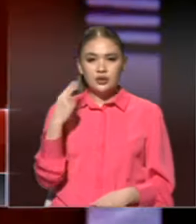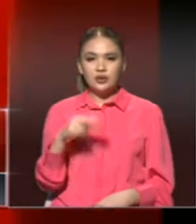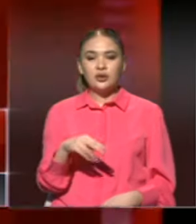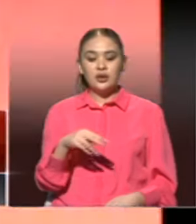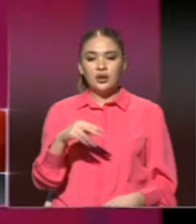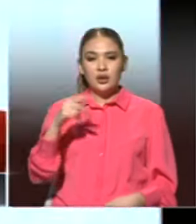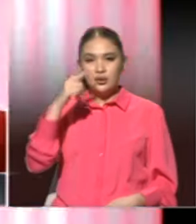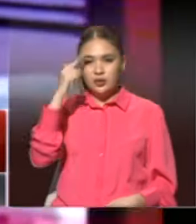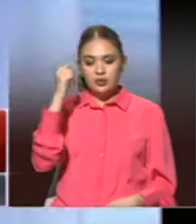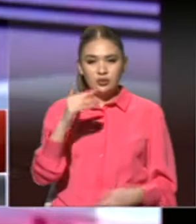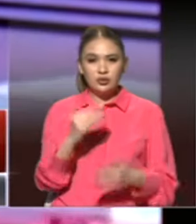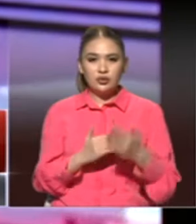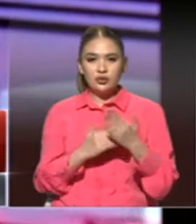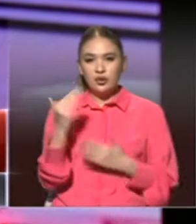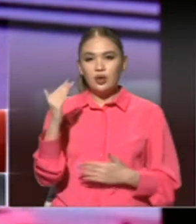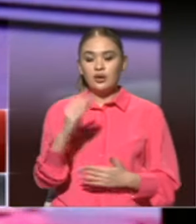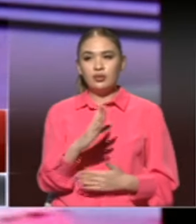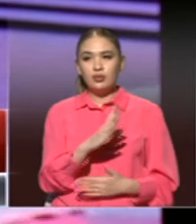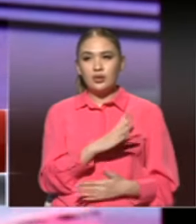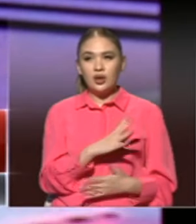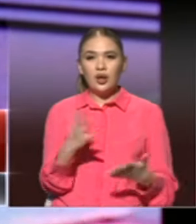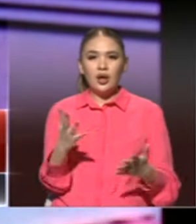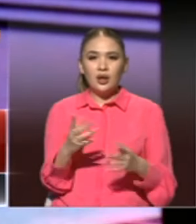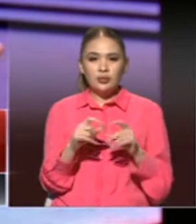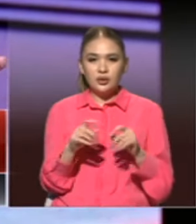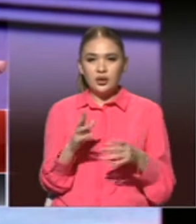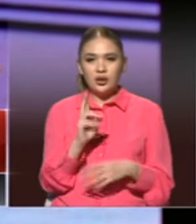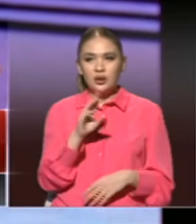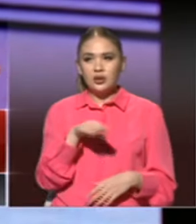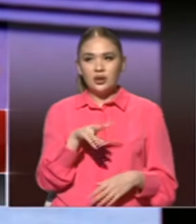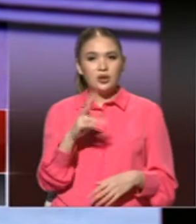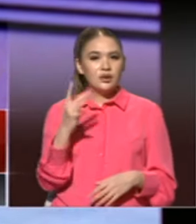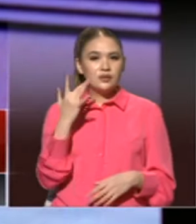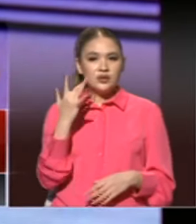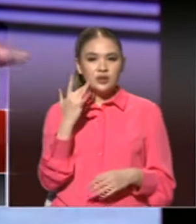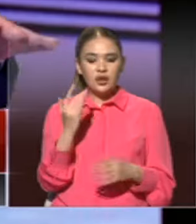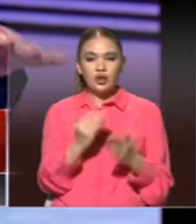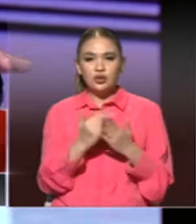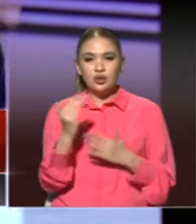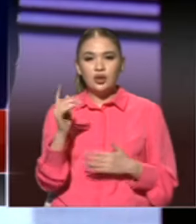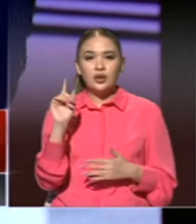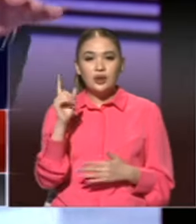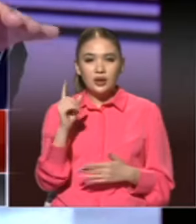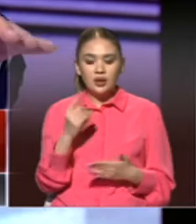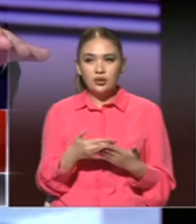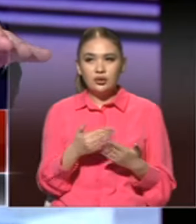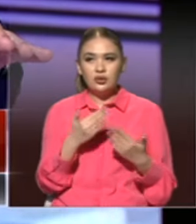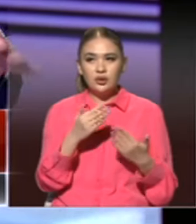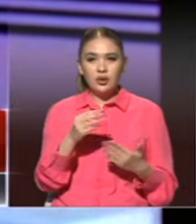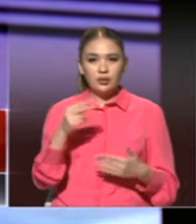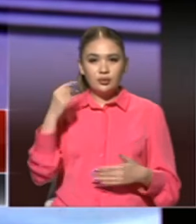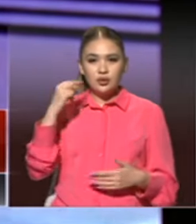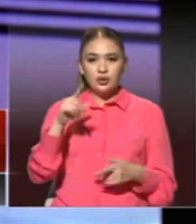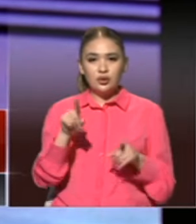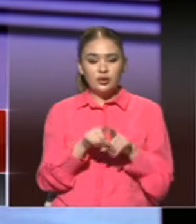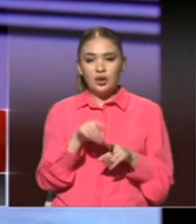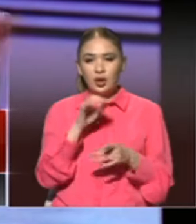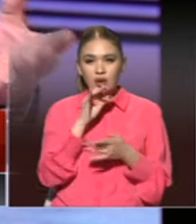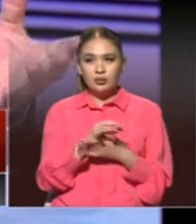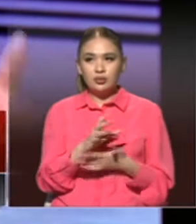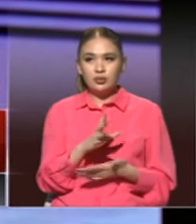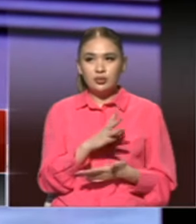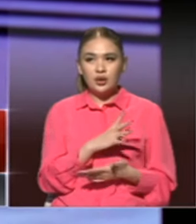білімдің өте жоғары болды. Біздің қай мектепті алсаңыздар, КТЛ жоғары болып тұрды. Неге? Оны уақытында президент айтты ғой. Неге осылай біз